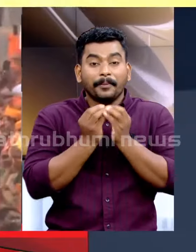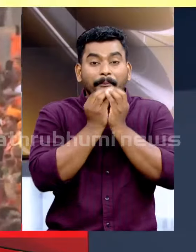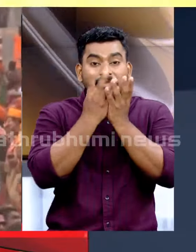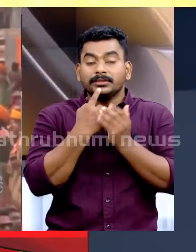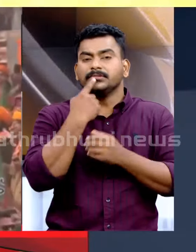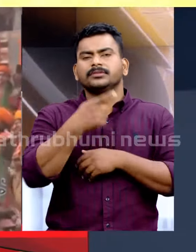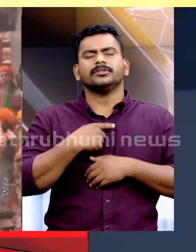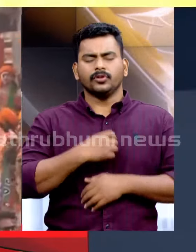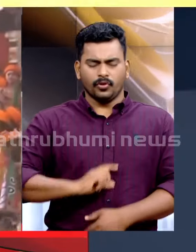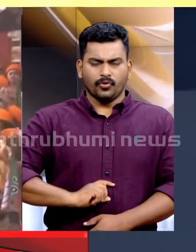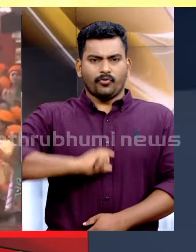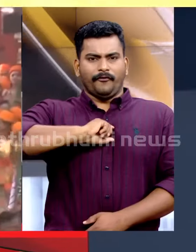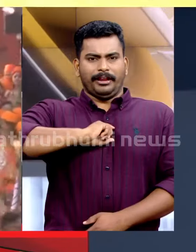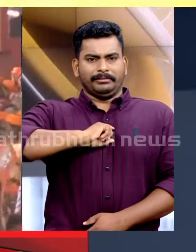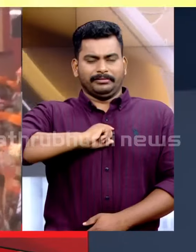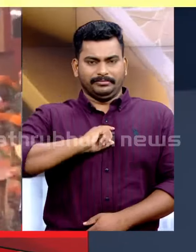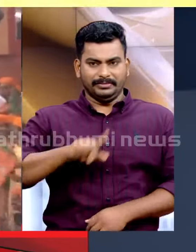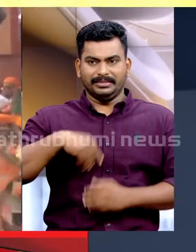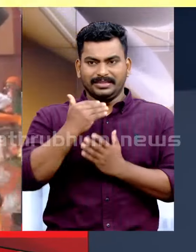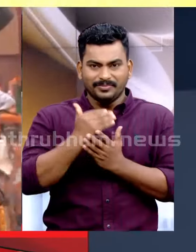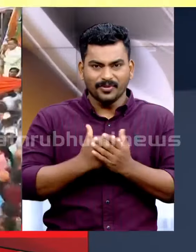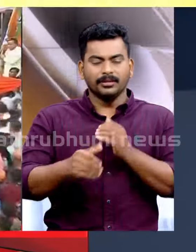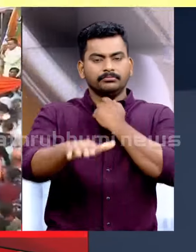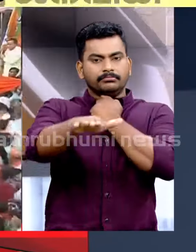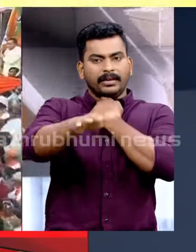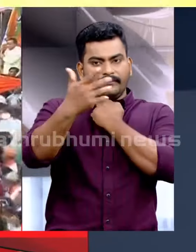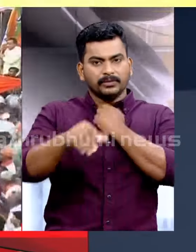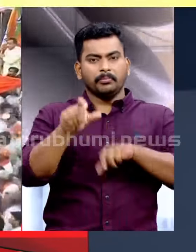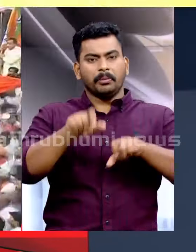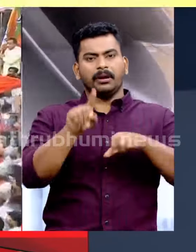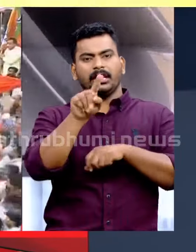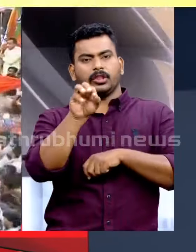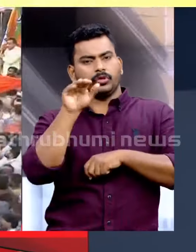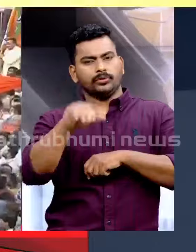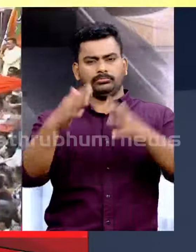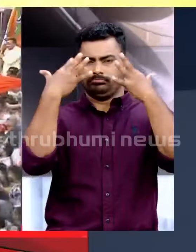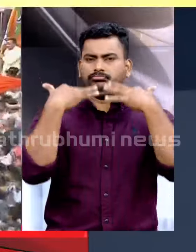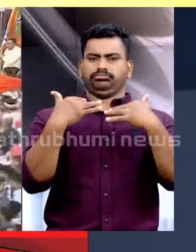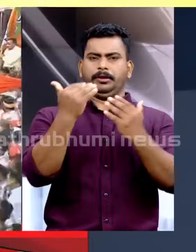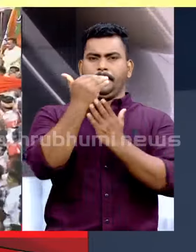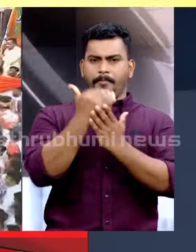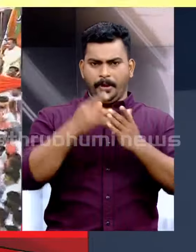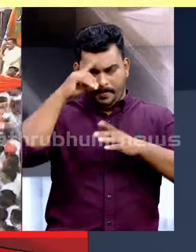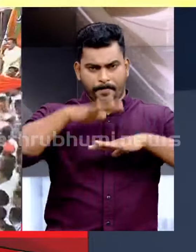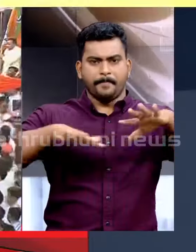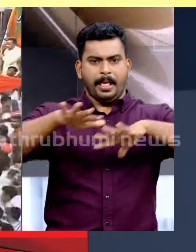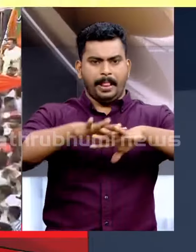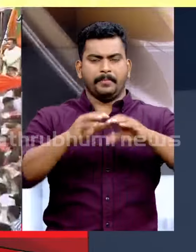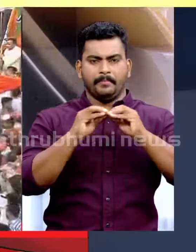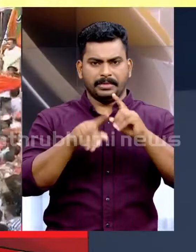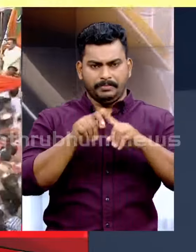ഭവനിൽ സത്യപ്രതിജ്ഞ കഴിഞ്ഞ് കർത്തവ്യപതിലോ ഭാരത് മണ്ഡപത്തിലോ 10000 പേരെ പങ്കെടുപ്പിച്ച് വലിയ പരിപാടി നടത്താനാണ് ബിജെപി